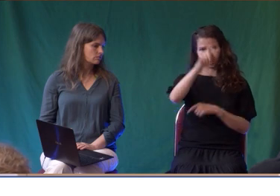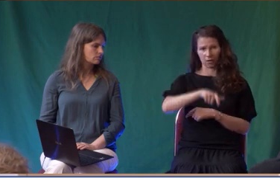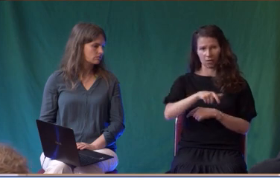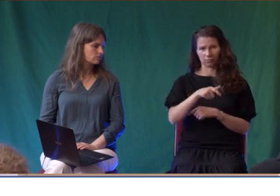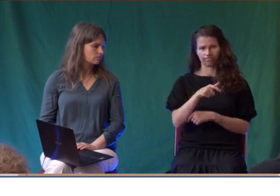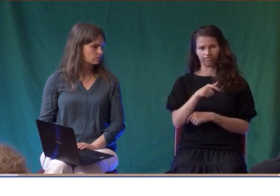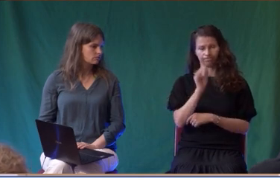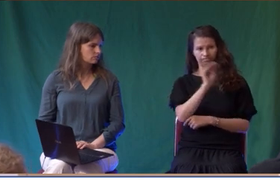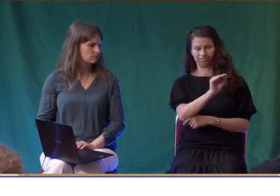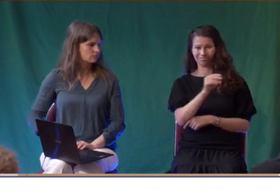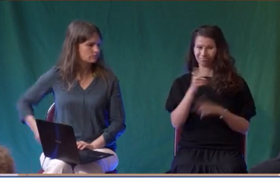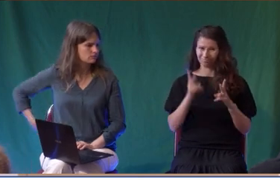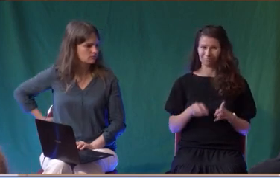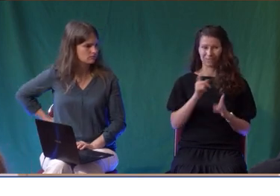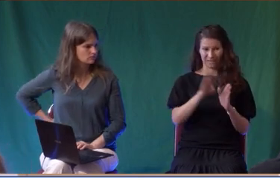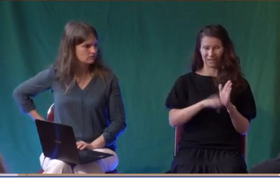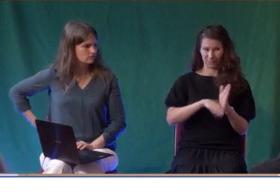Diskriminierung im Gutachten